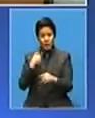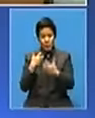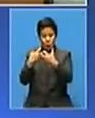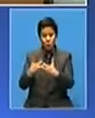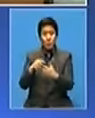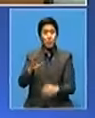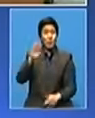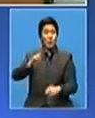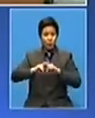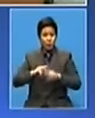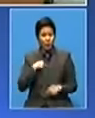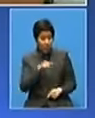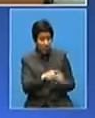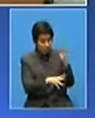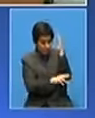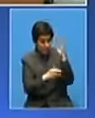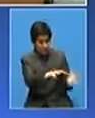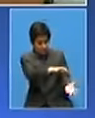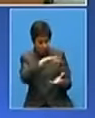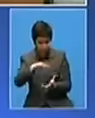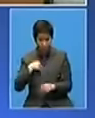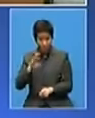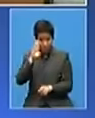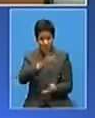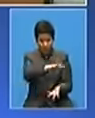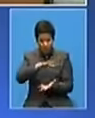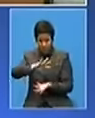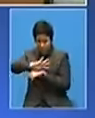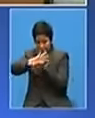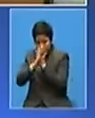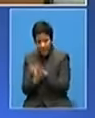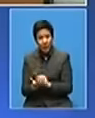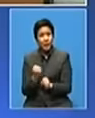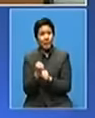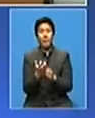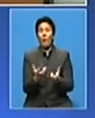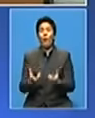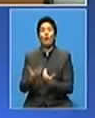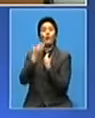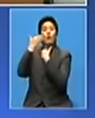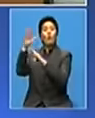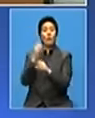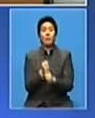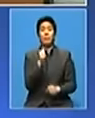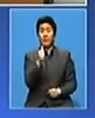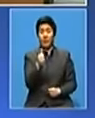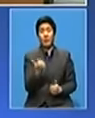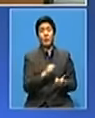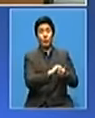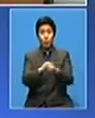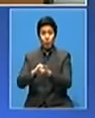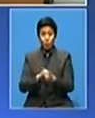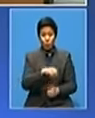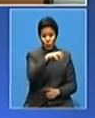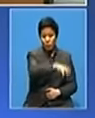ภาคเอกชนที่ร่วมกันรับซื้อผลิตผลมันสำปะหลังเพื่อนำไปแปรรูปจัดจำหน่ายเป็นกลุ่มปลายทางในขณะที่ความร่วมมือกับสถาบันการ